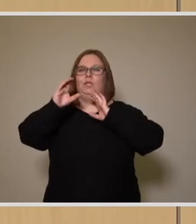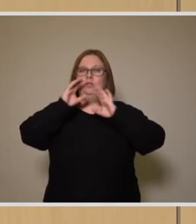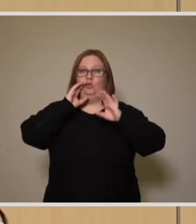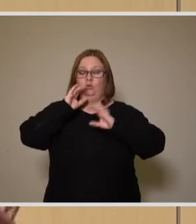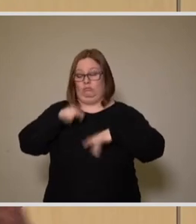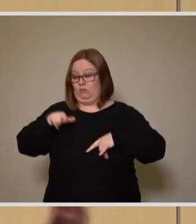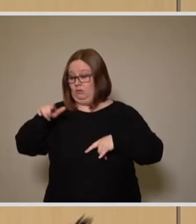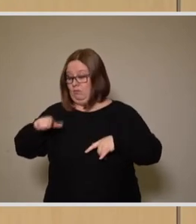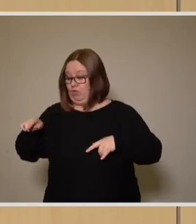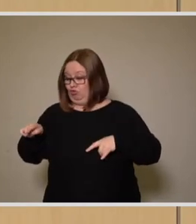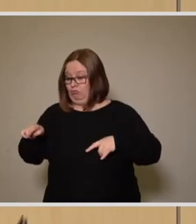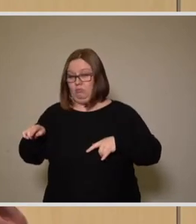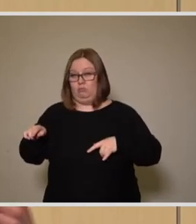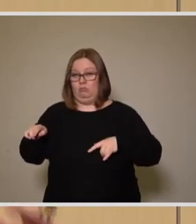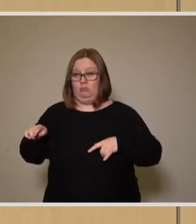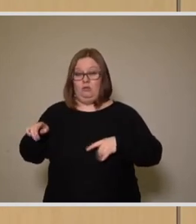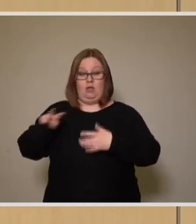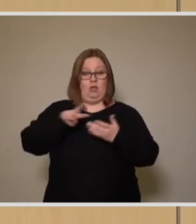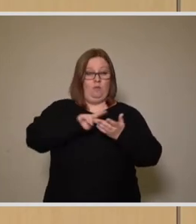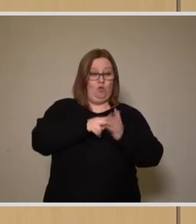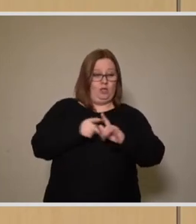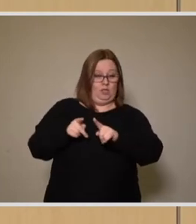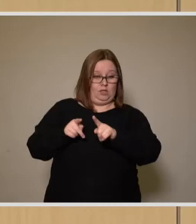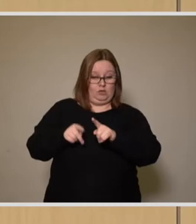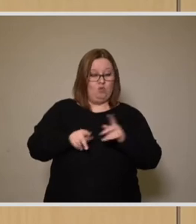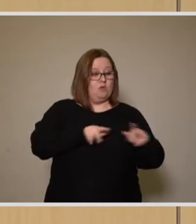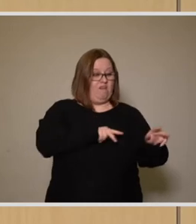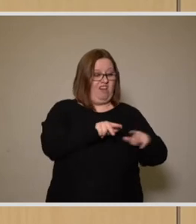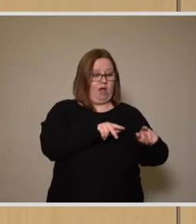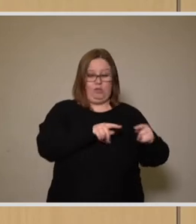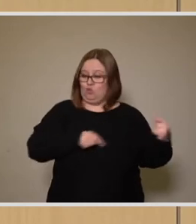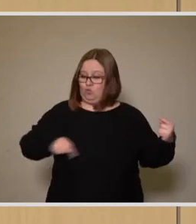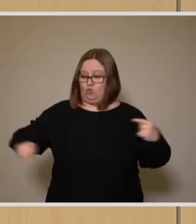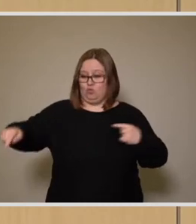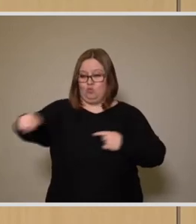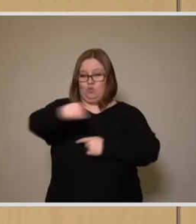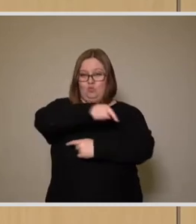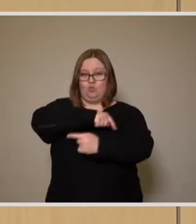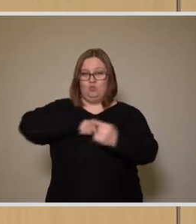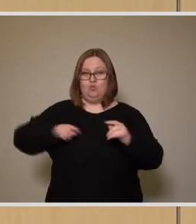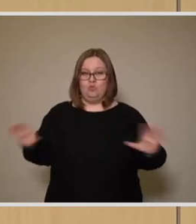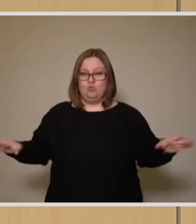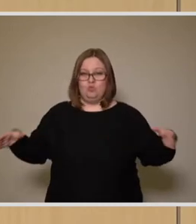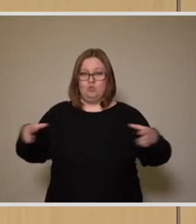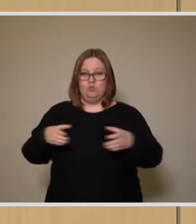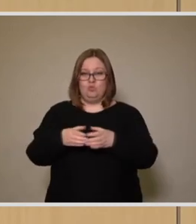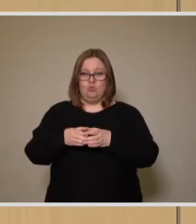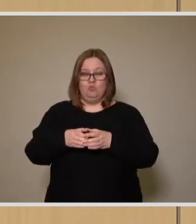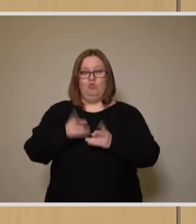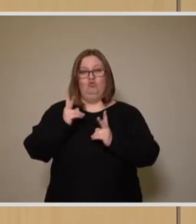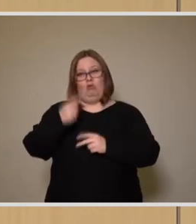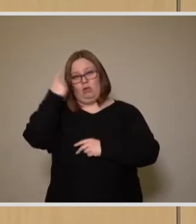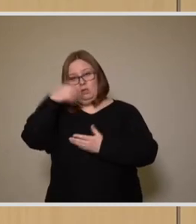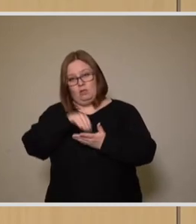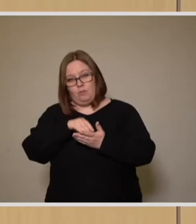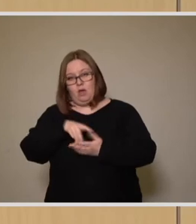Menschen draußen, der Politik und der Verwaltung darstellen. Das heißt, es werden Stadträtinnen anwesend sein, es